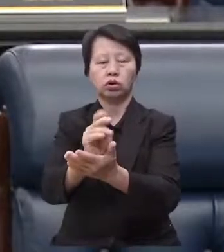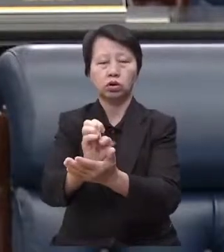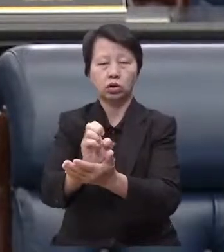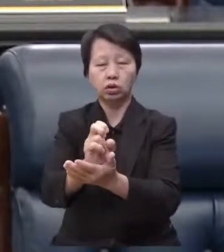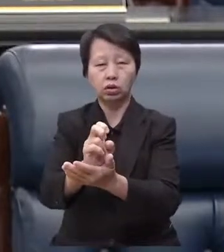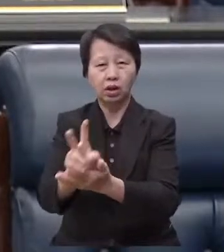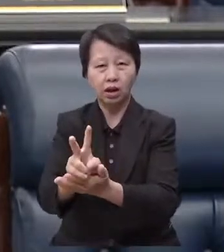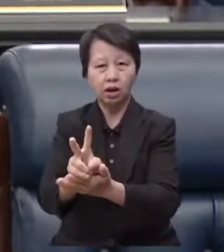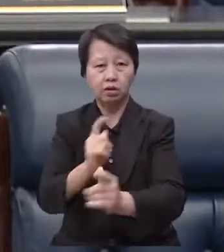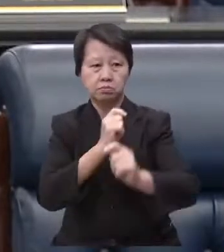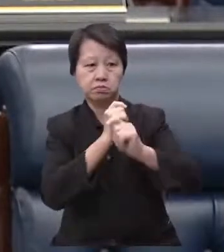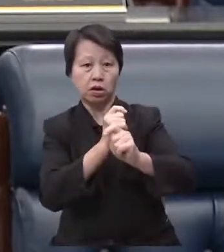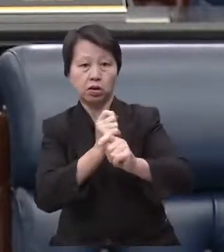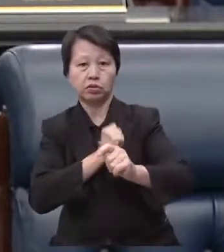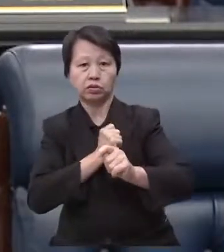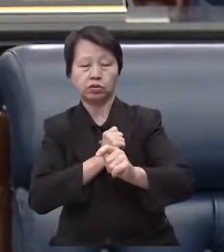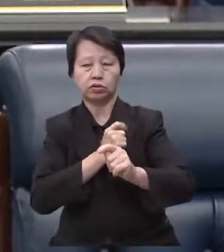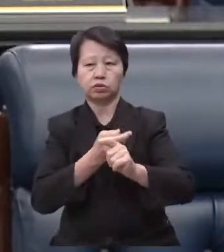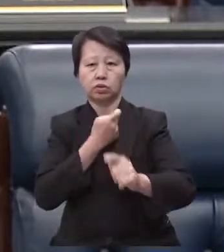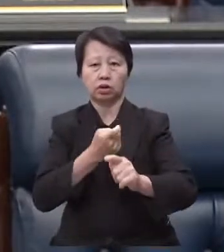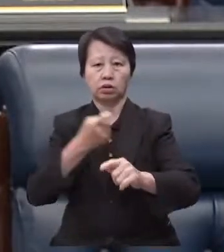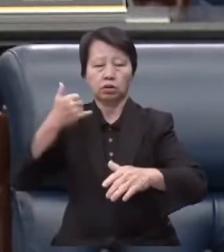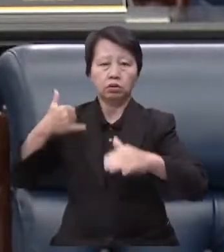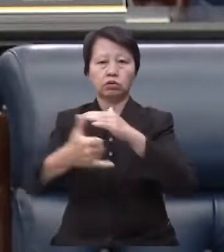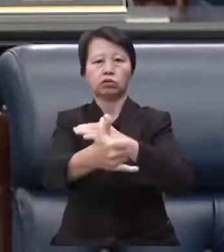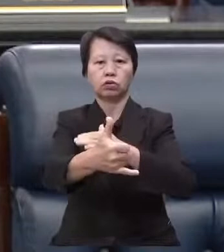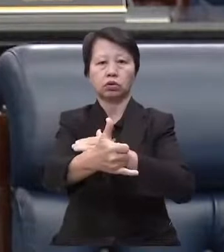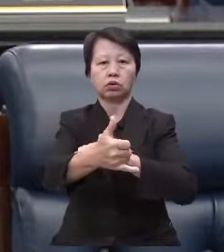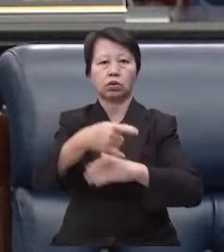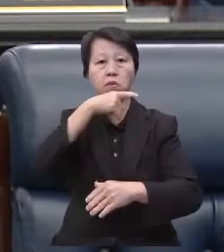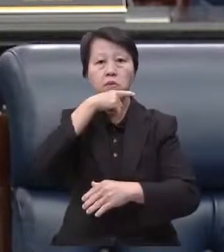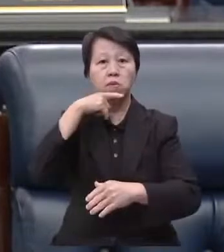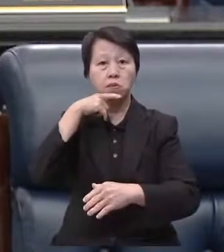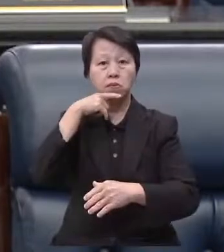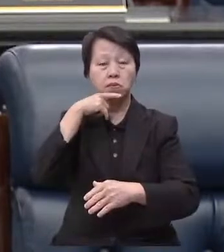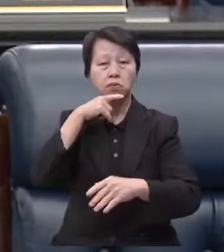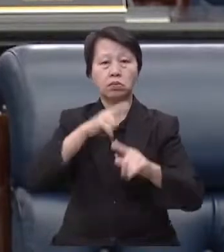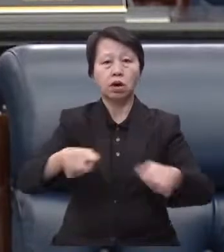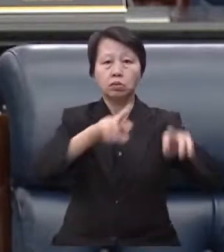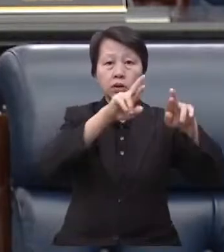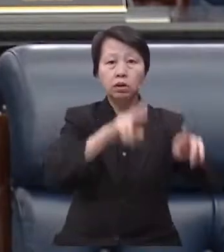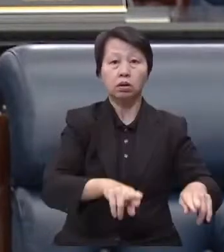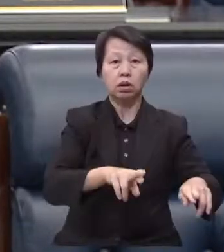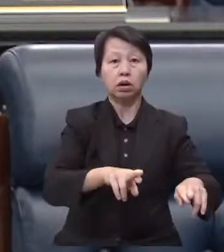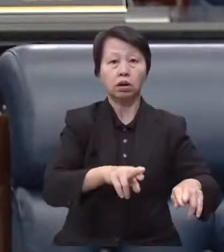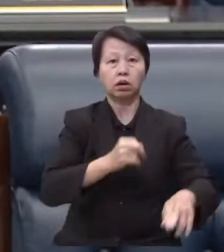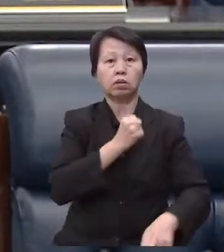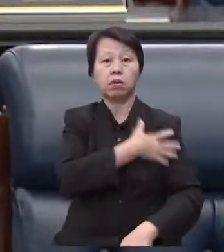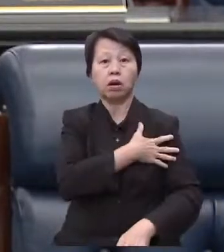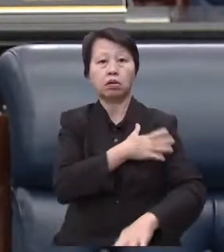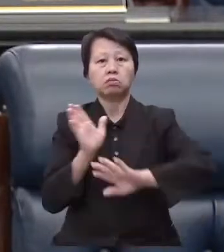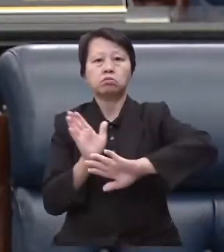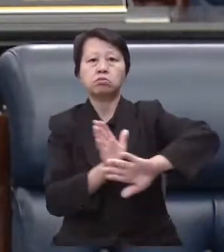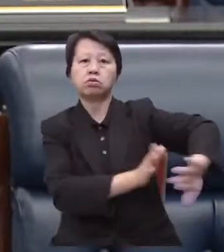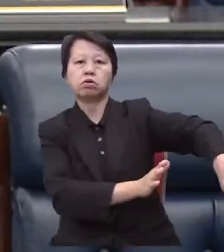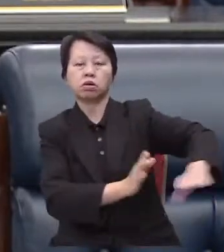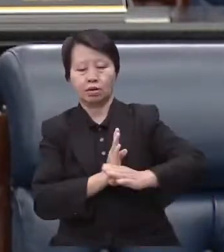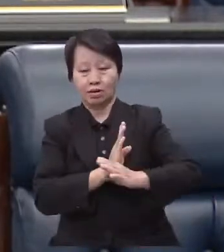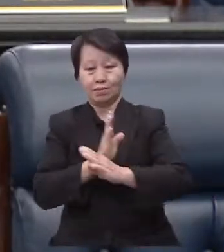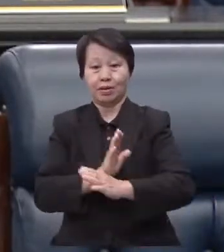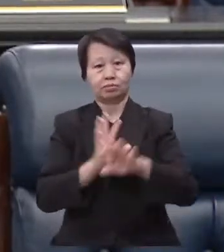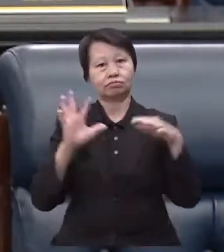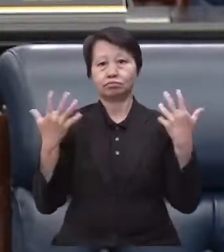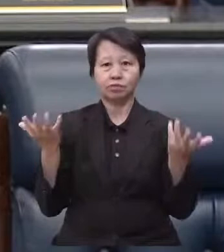mempertahankan diri daripada pencerobohan Moskow, rakyat Palestin terus dipinggir tanpa sebarang pembelaan